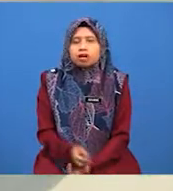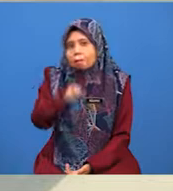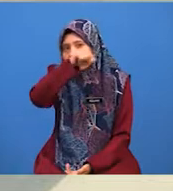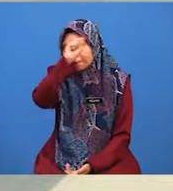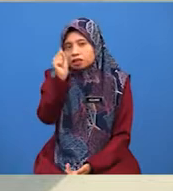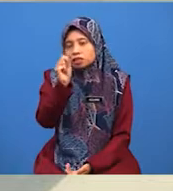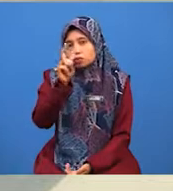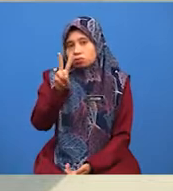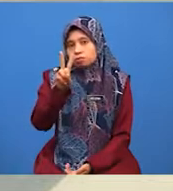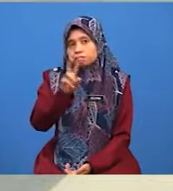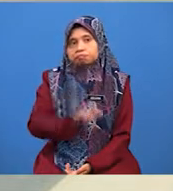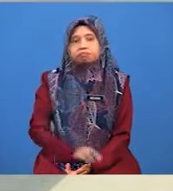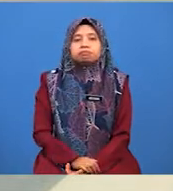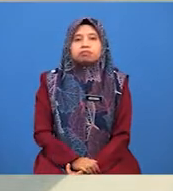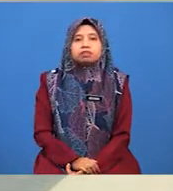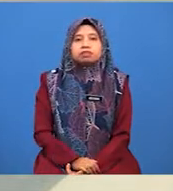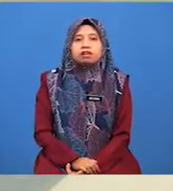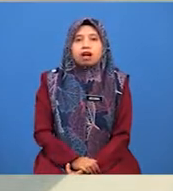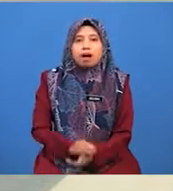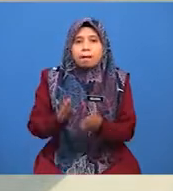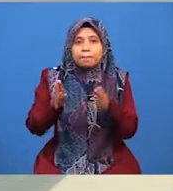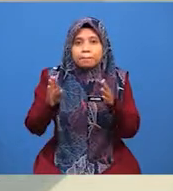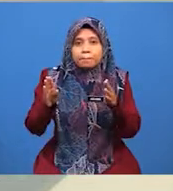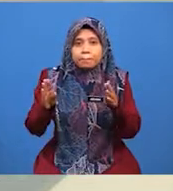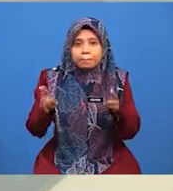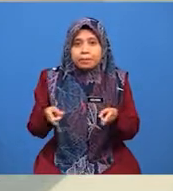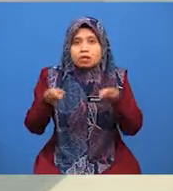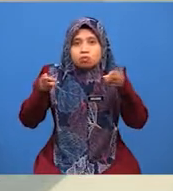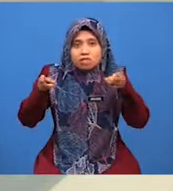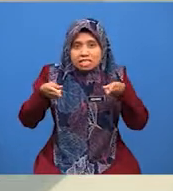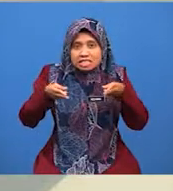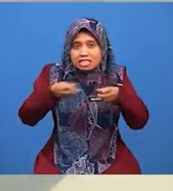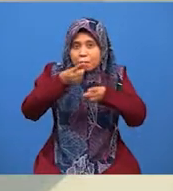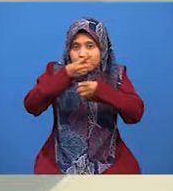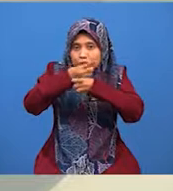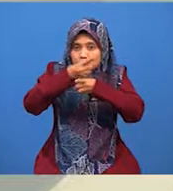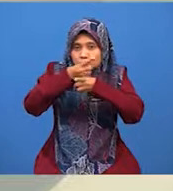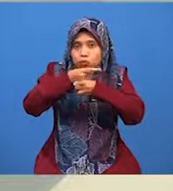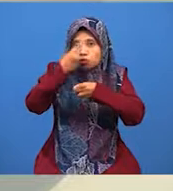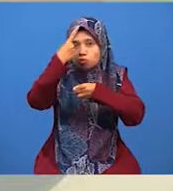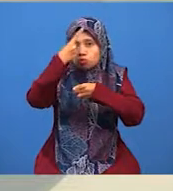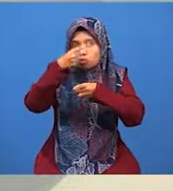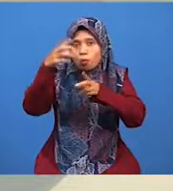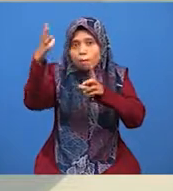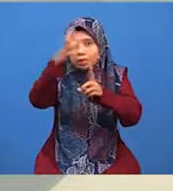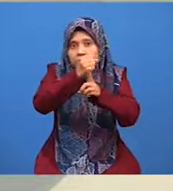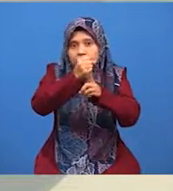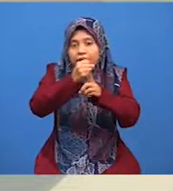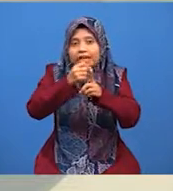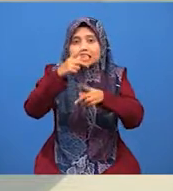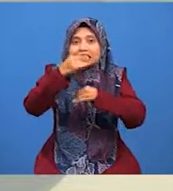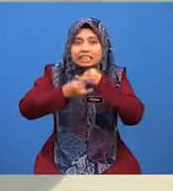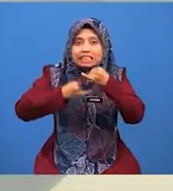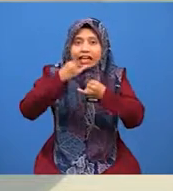Persoalan kedua dalam cerpen ini ialah persoalan berusaha bersungguh-sungguh untuk